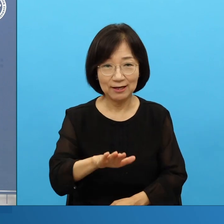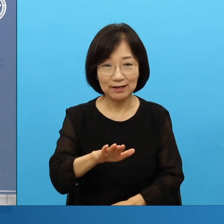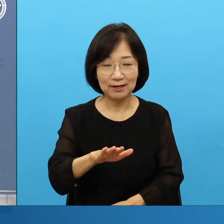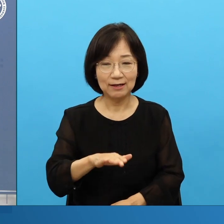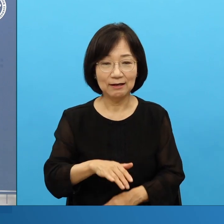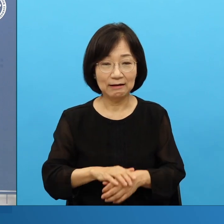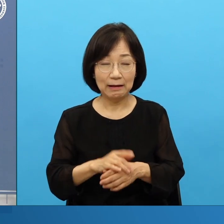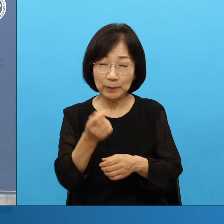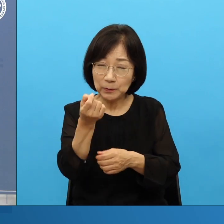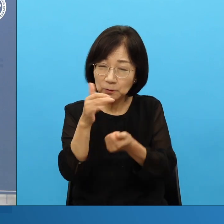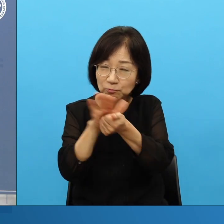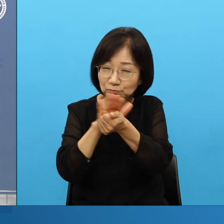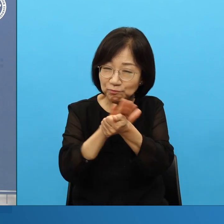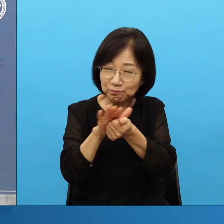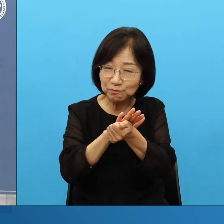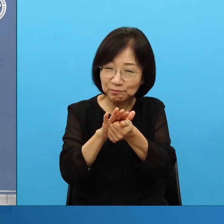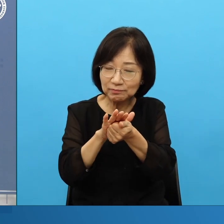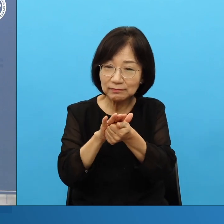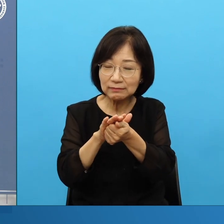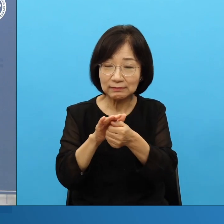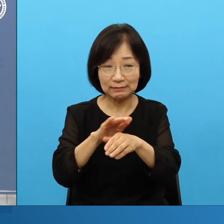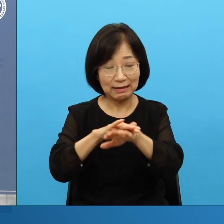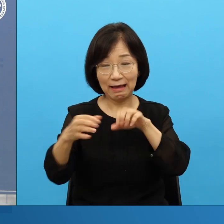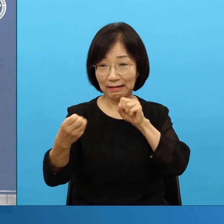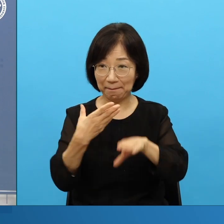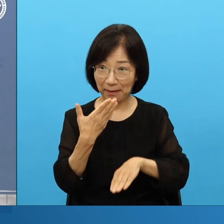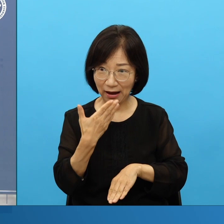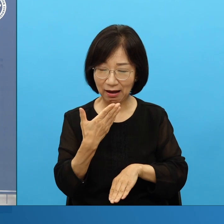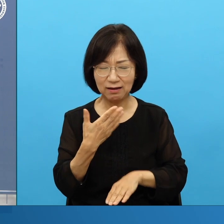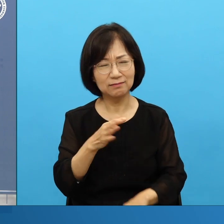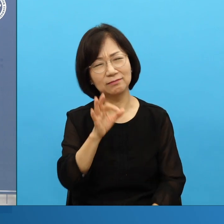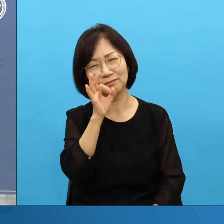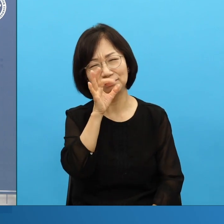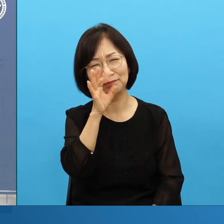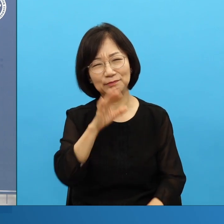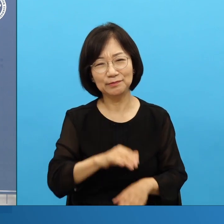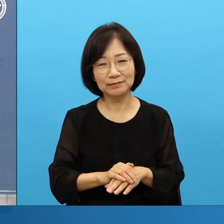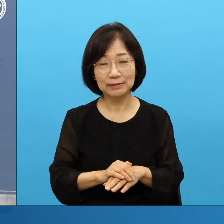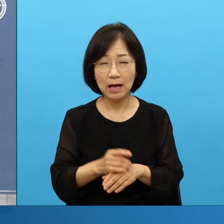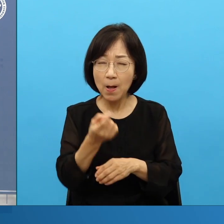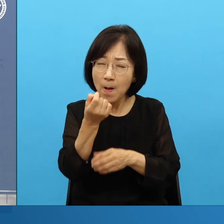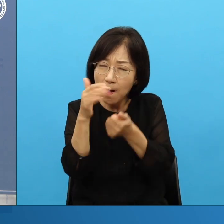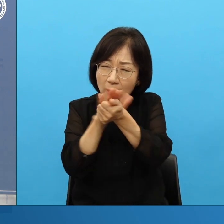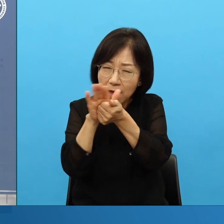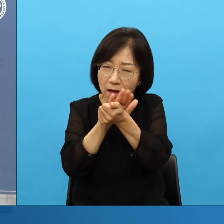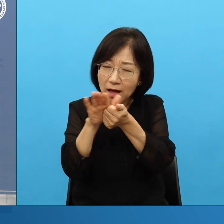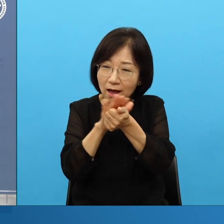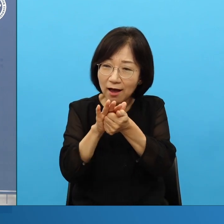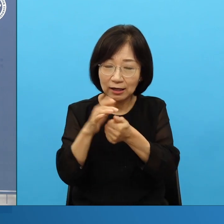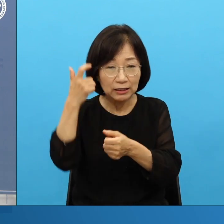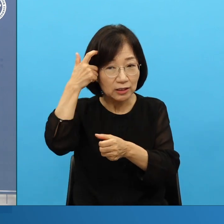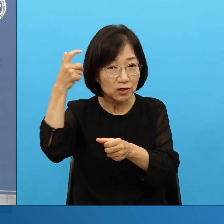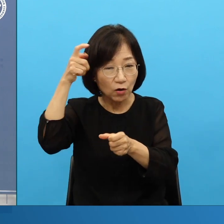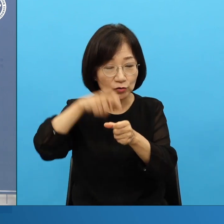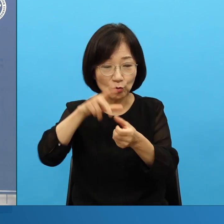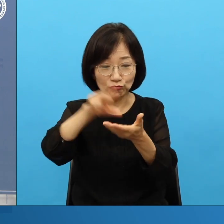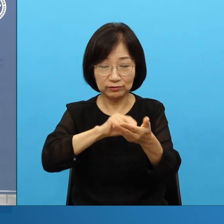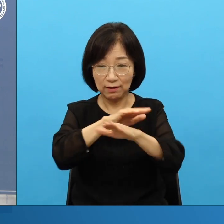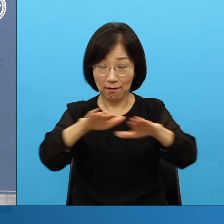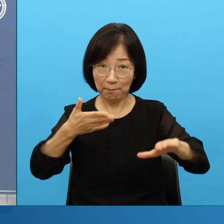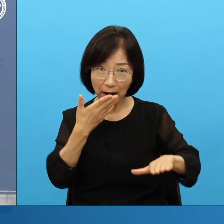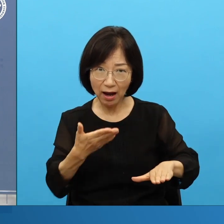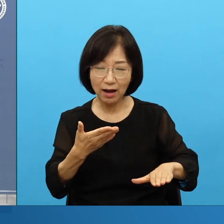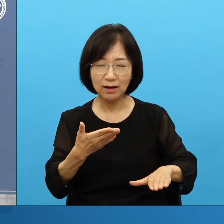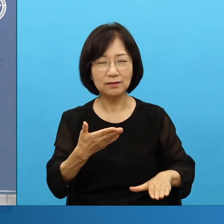답이라고 생각하거나 영적 문제 해결된다고 생각하면 참으로 그거는 영원히 고생하는 겁니다. But you will